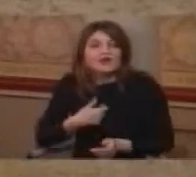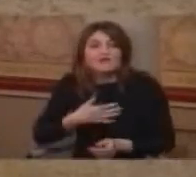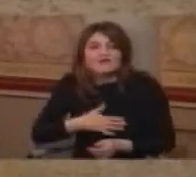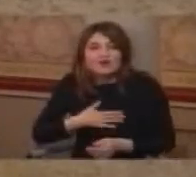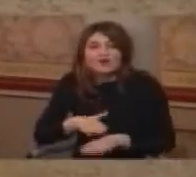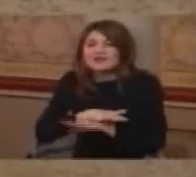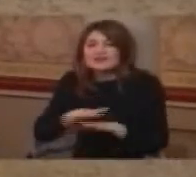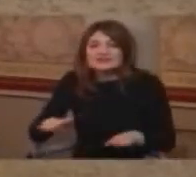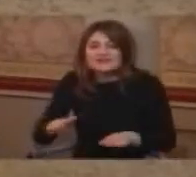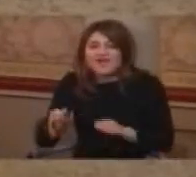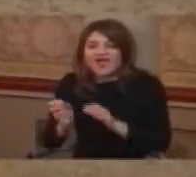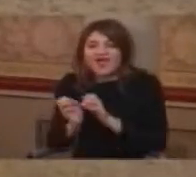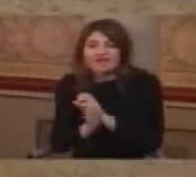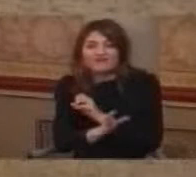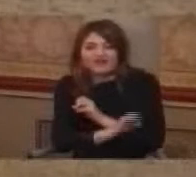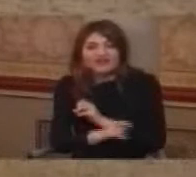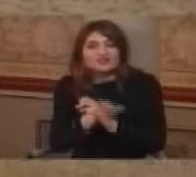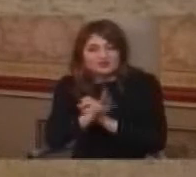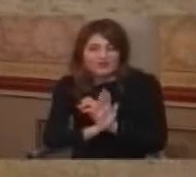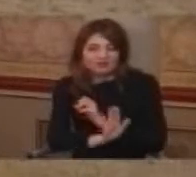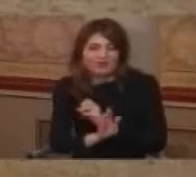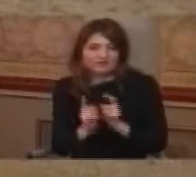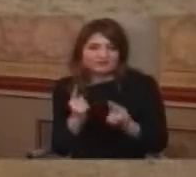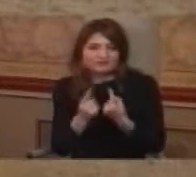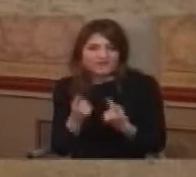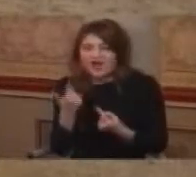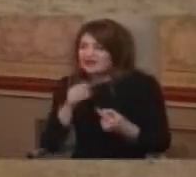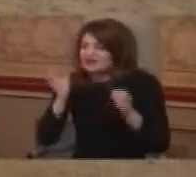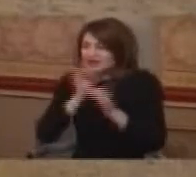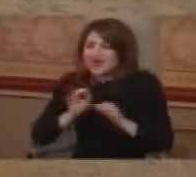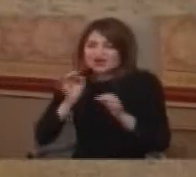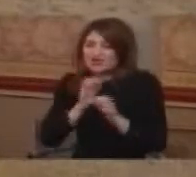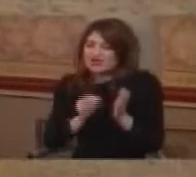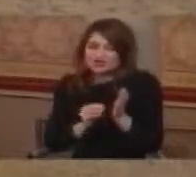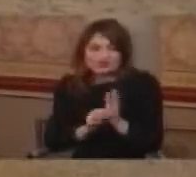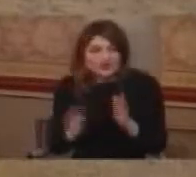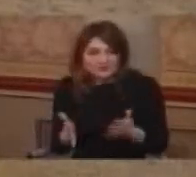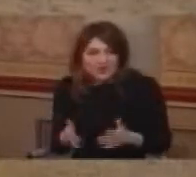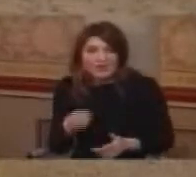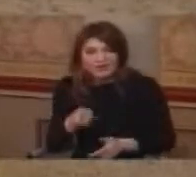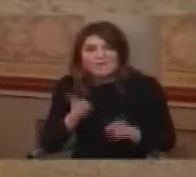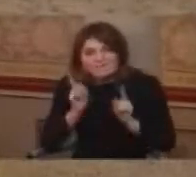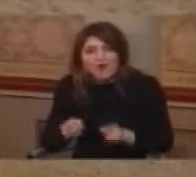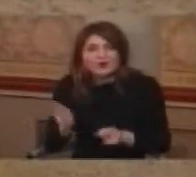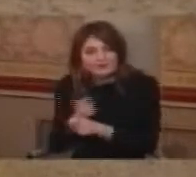u Zagrebu imaju takav status. Nažalost, još nemaju i to je cilj na kojem moramo